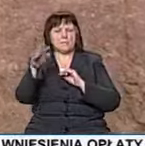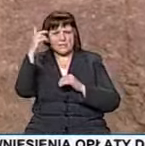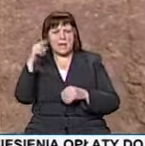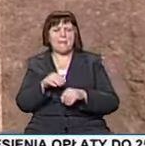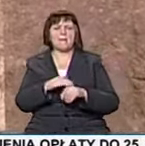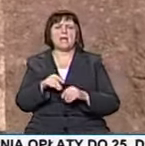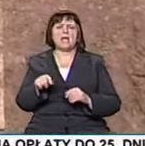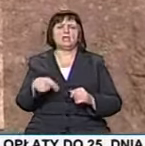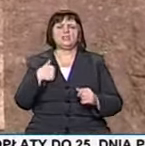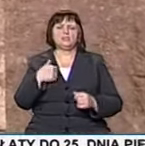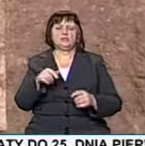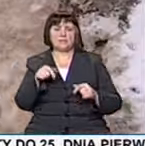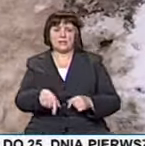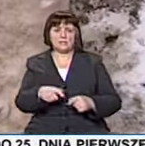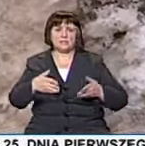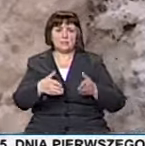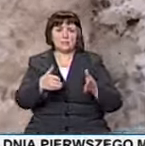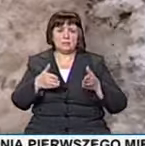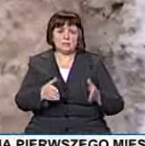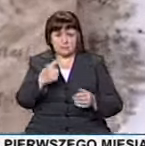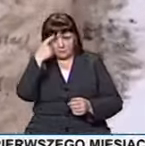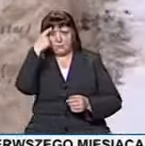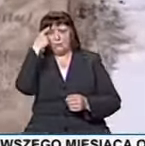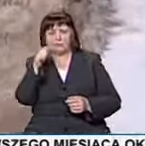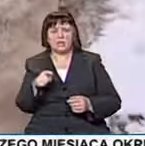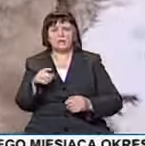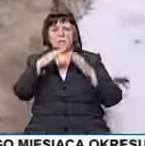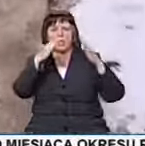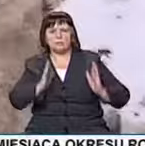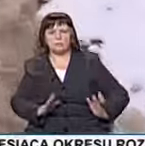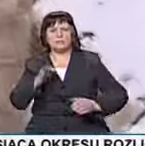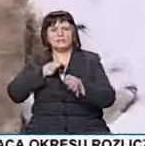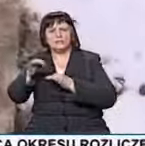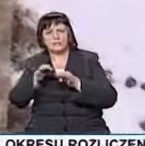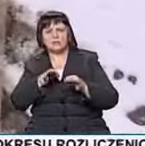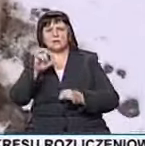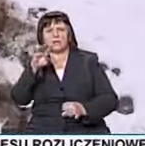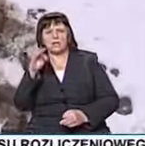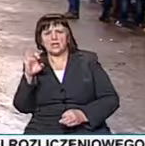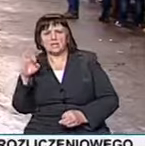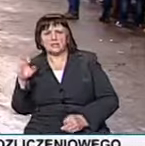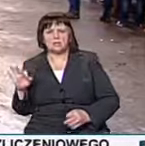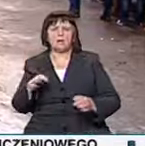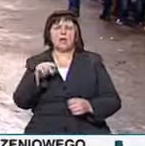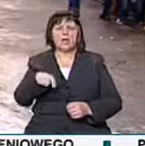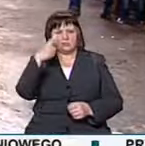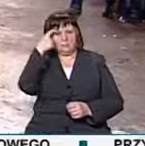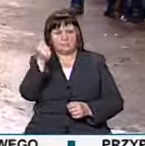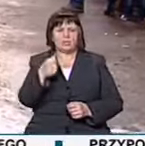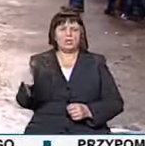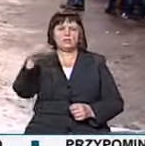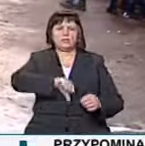tablice, które przypominają poszczególne budynki i wydarzenia związane z historią getta. A dziś uczczono pamięć tych, którzy w